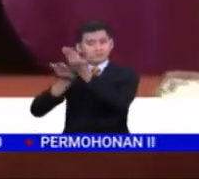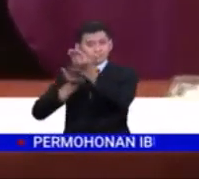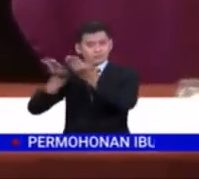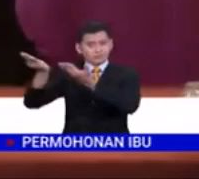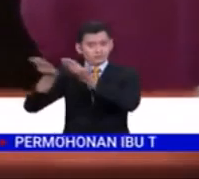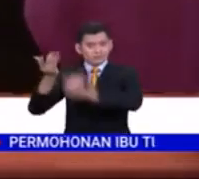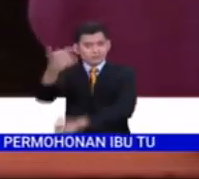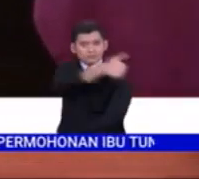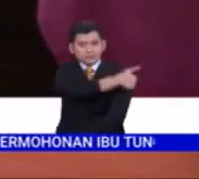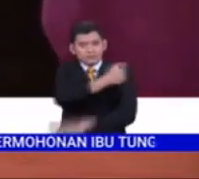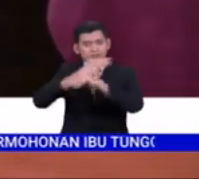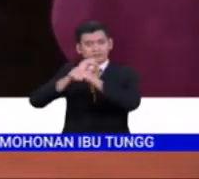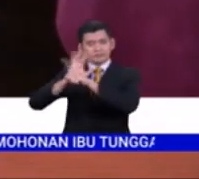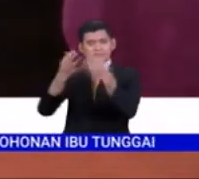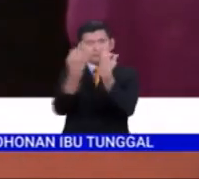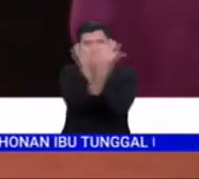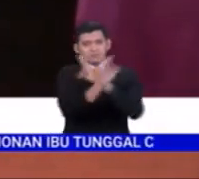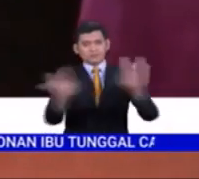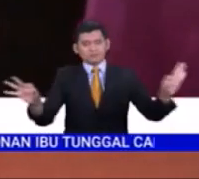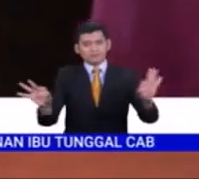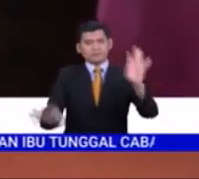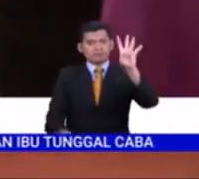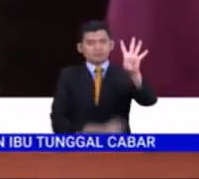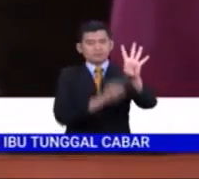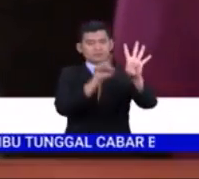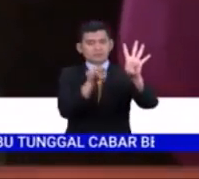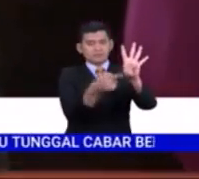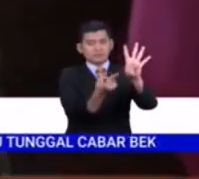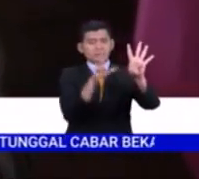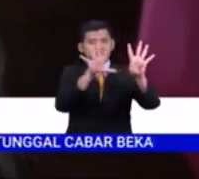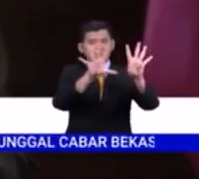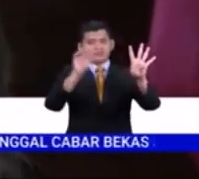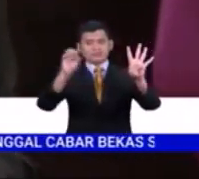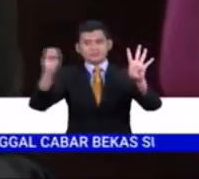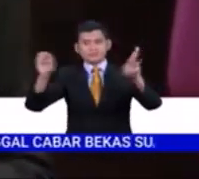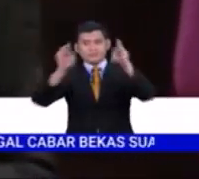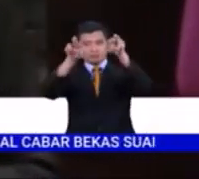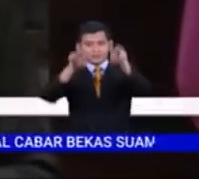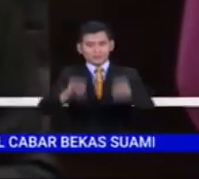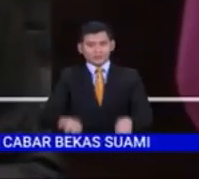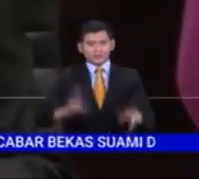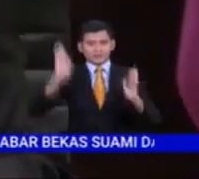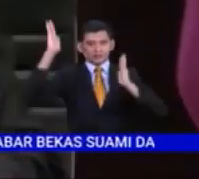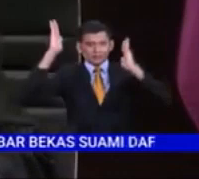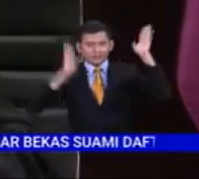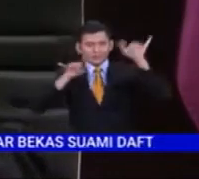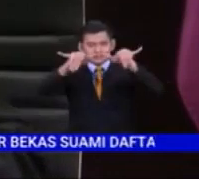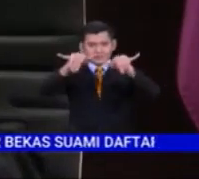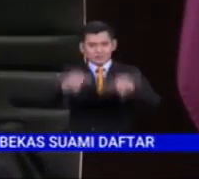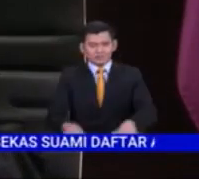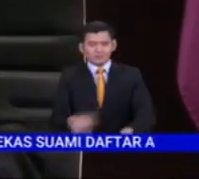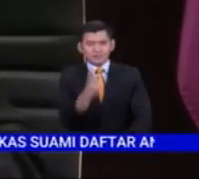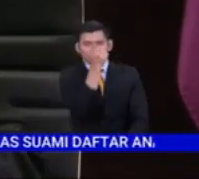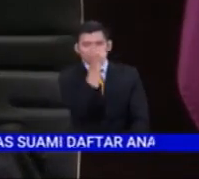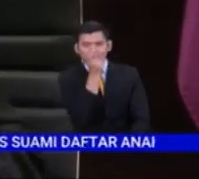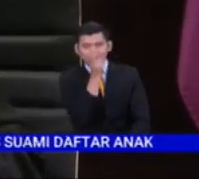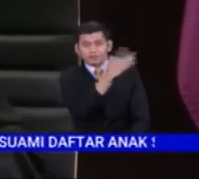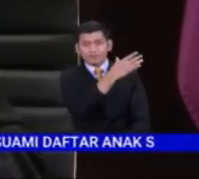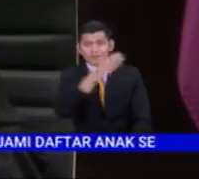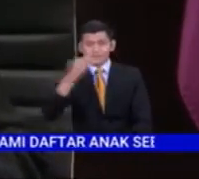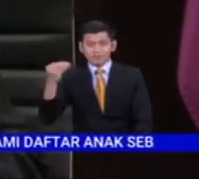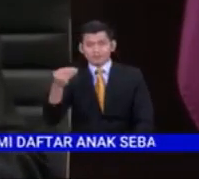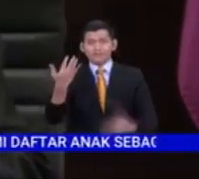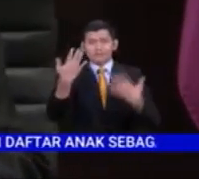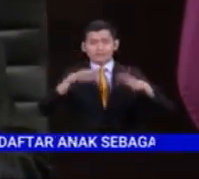percuma kepada lebih 4,500 rakyat Malaysia yang bermastautin di Qatar. Malah negara turut